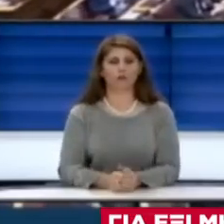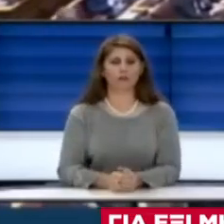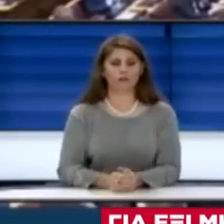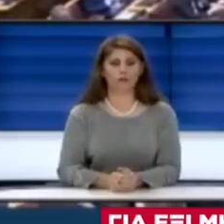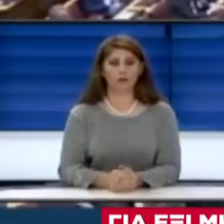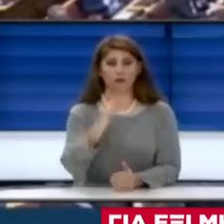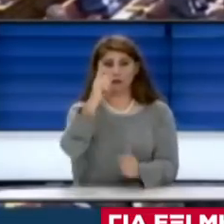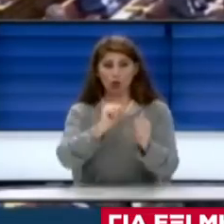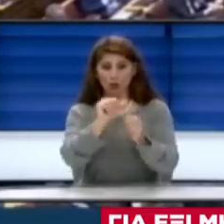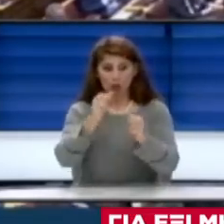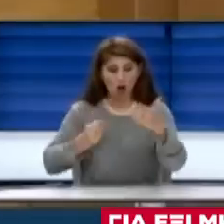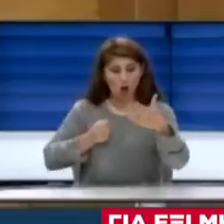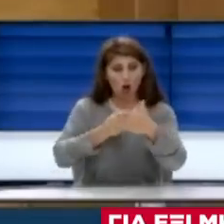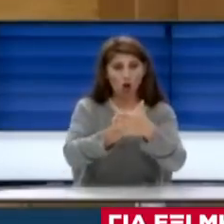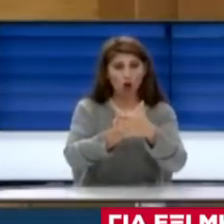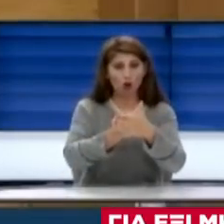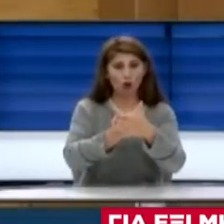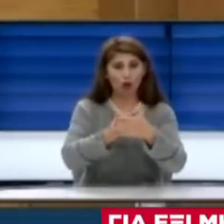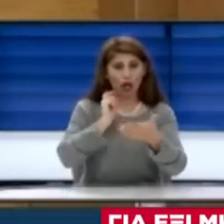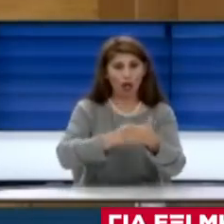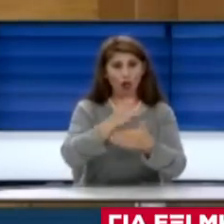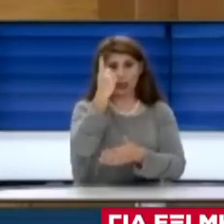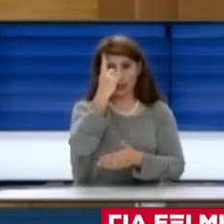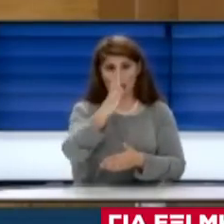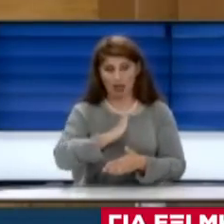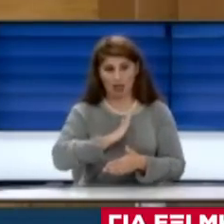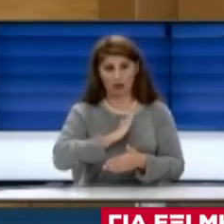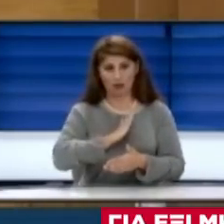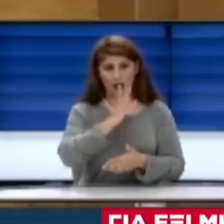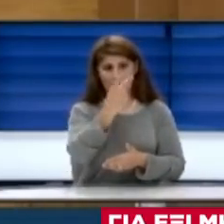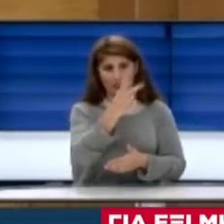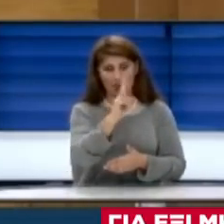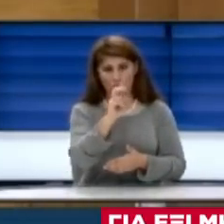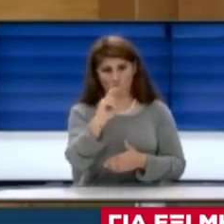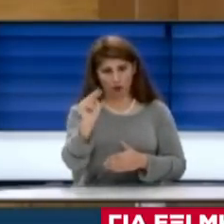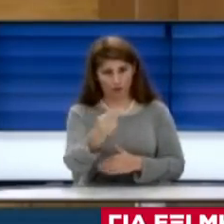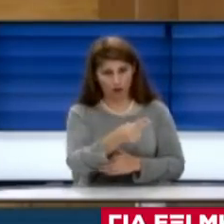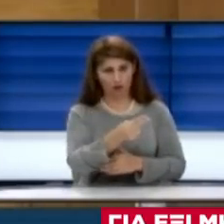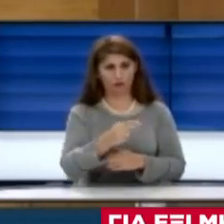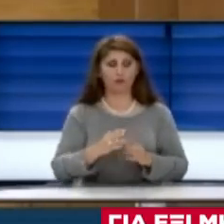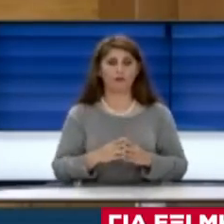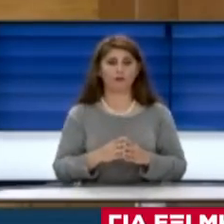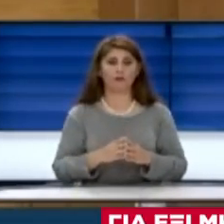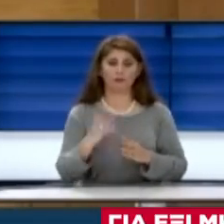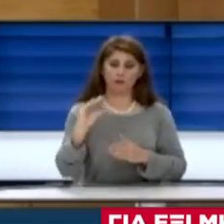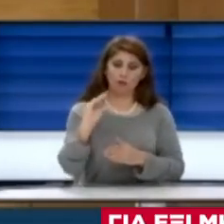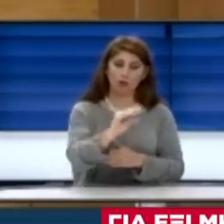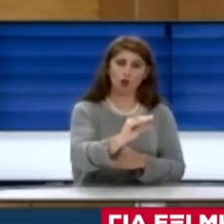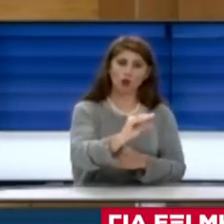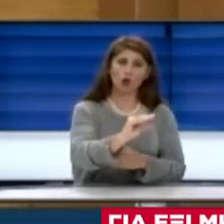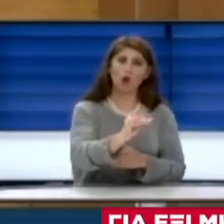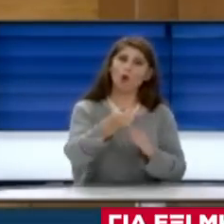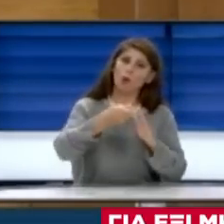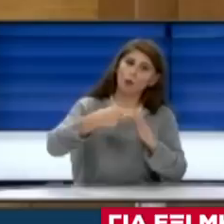Το μηνιαίο όριο αγορών για ένα άτομο είναι 220 ευρώ, ποσό που